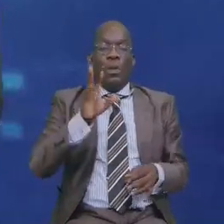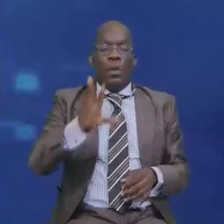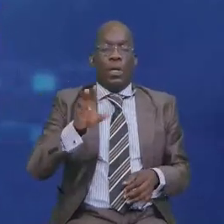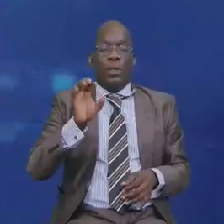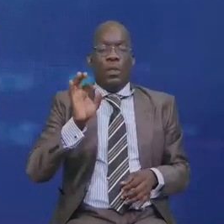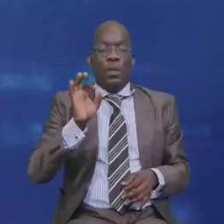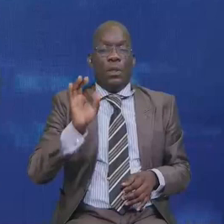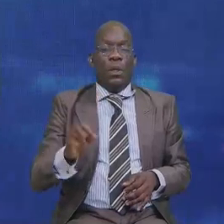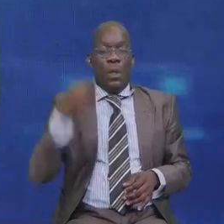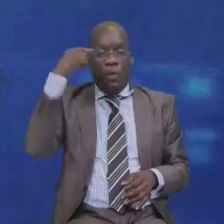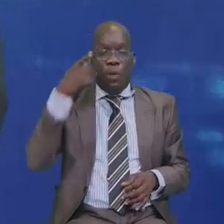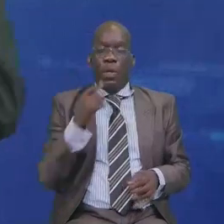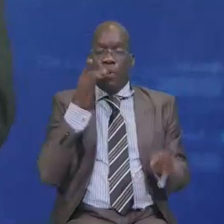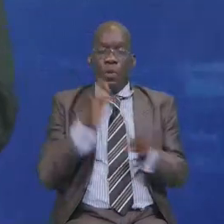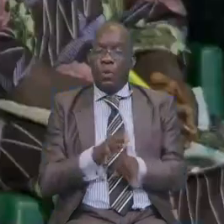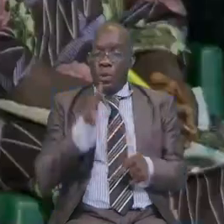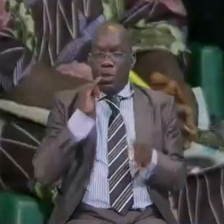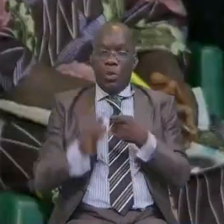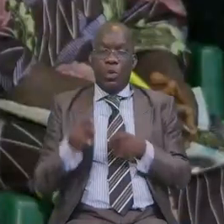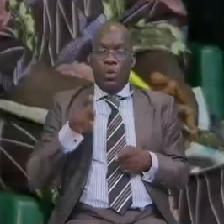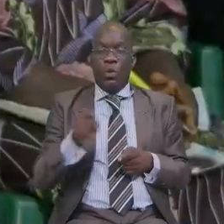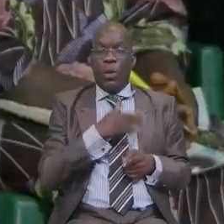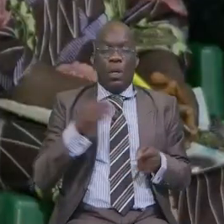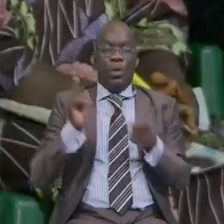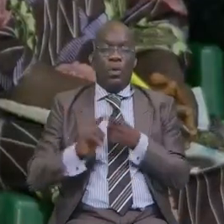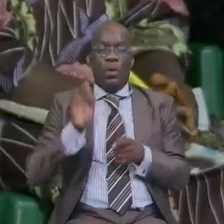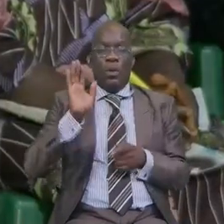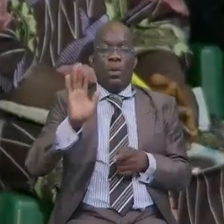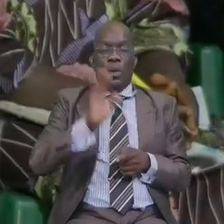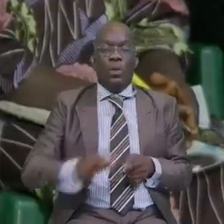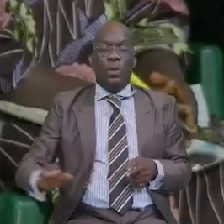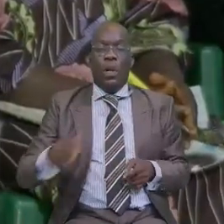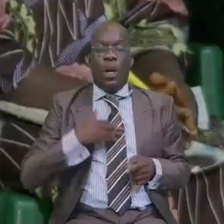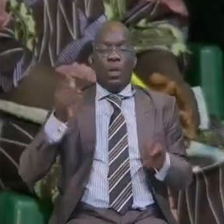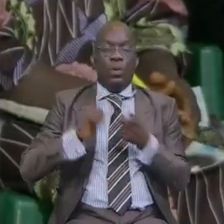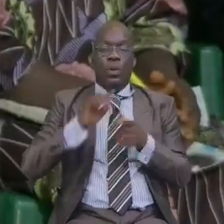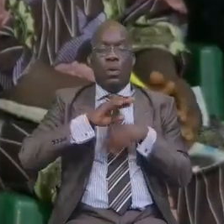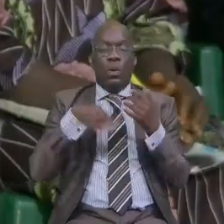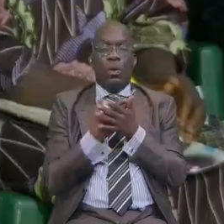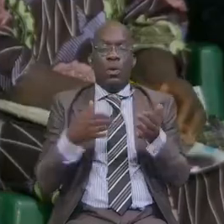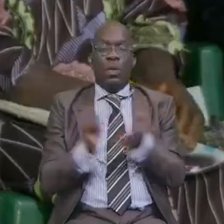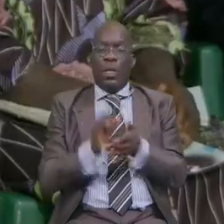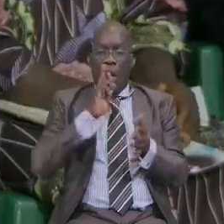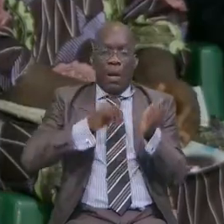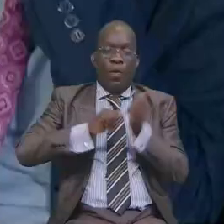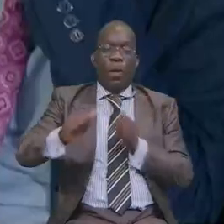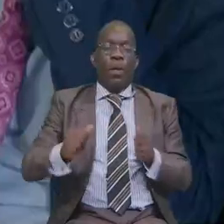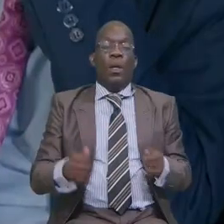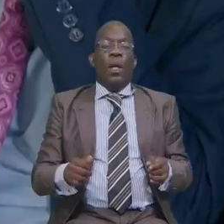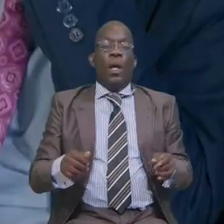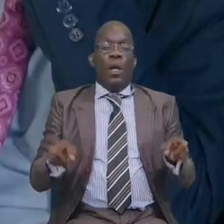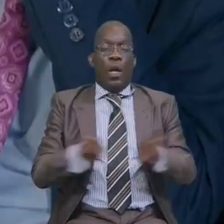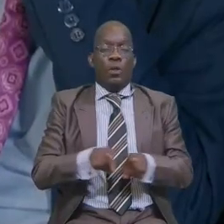la promesse est pour vous, pour vos enfants et pour tous ceux qui sont au loin, en aussi grand nombre que le Seigneur notre Dieu